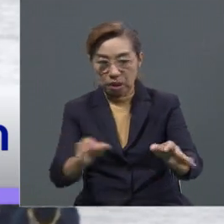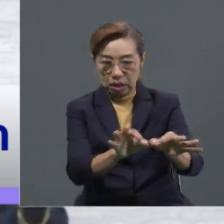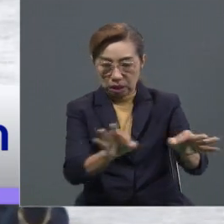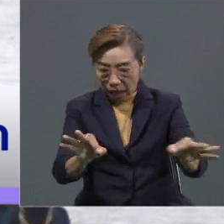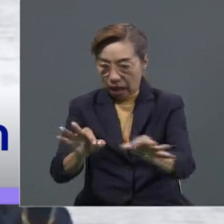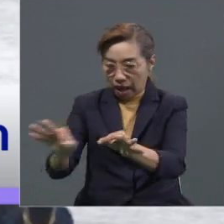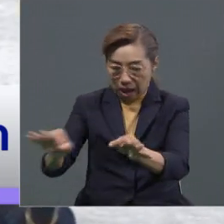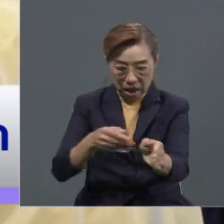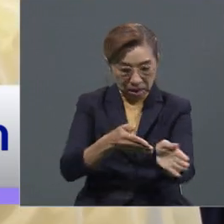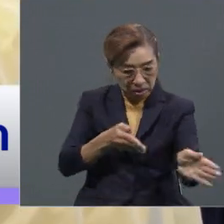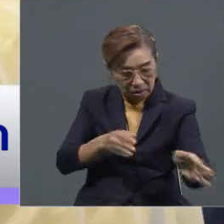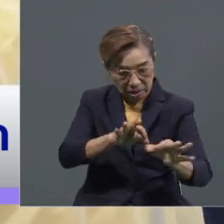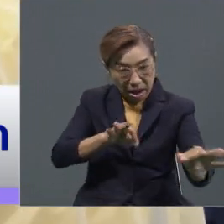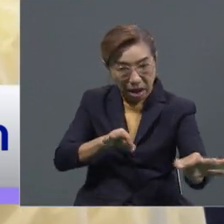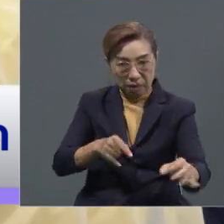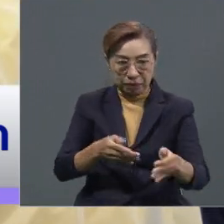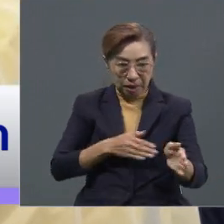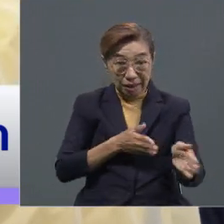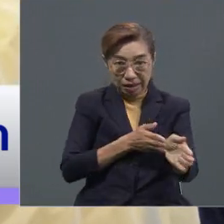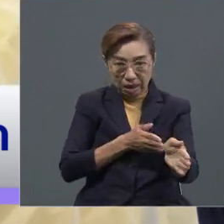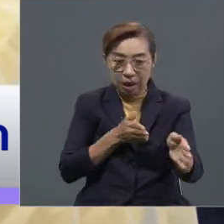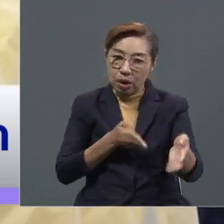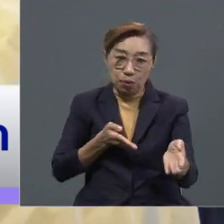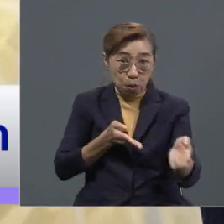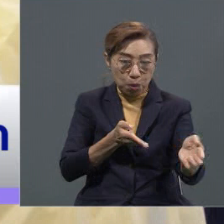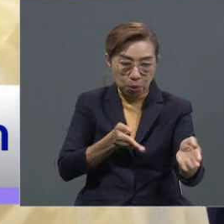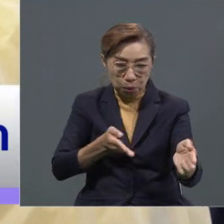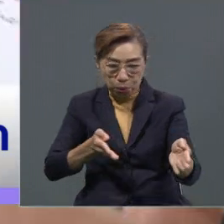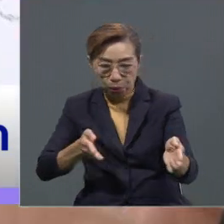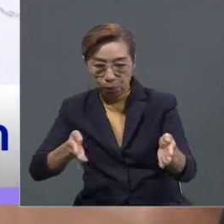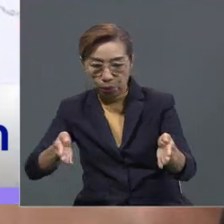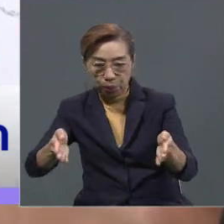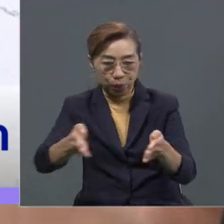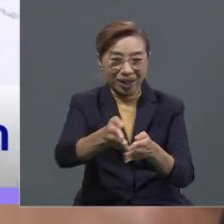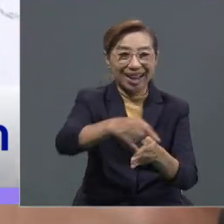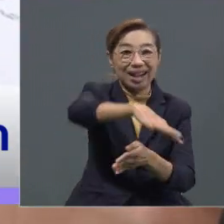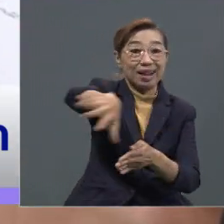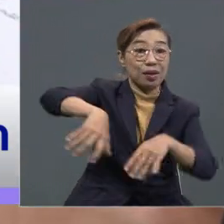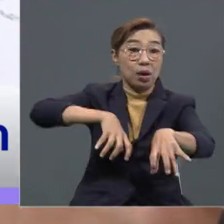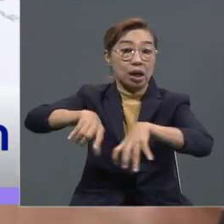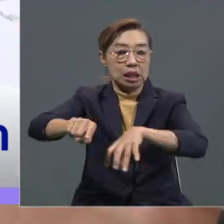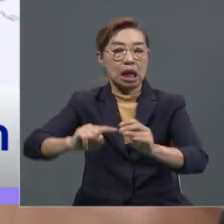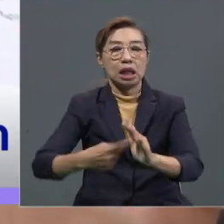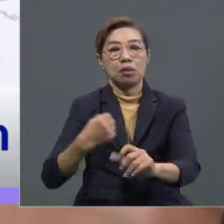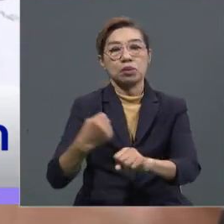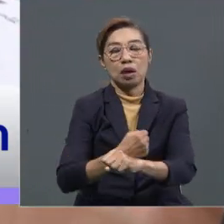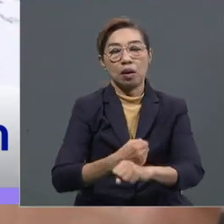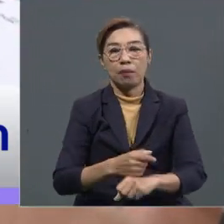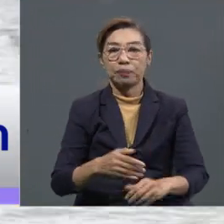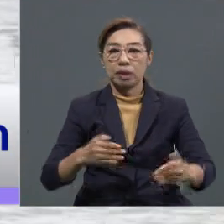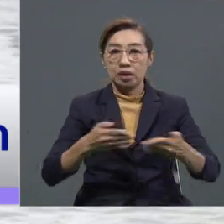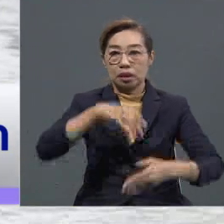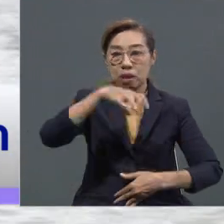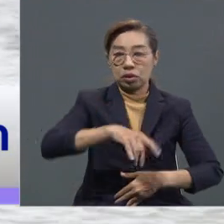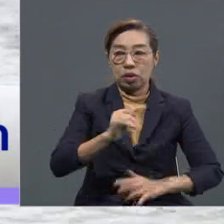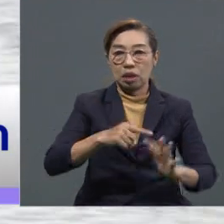เรือแต่ละลำการกลับเรือในแม่น้ำเจ้าพระยาโดยเริ่มต้นที่ท่าวาสุกรีวัดราชาธิวาสจากนั้นซ้อมฝีพาย